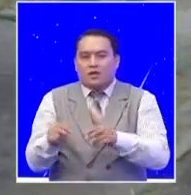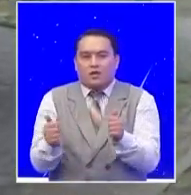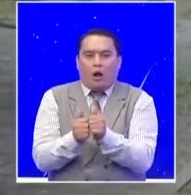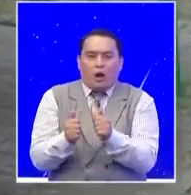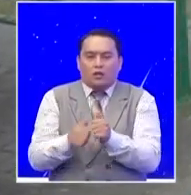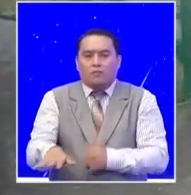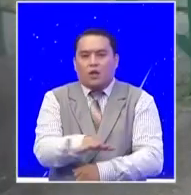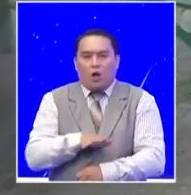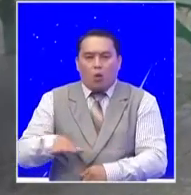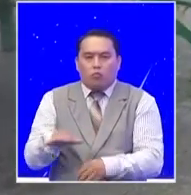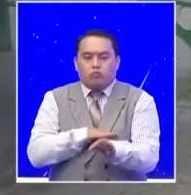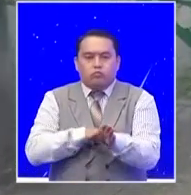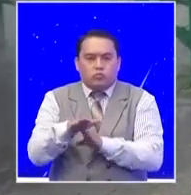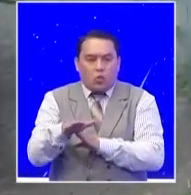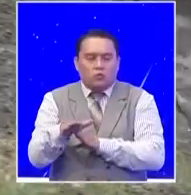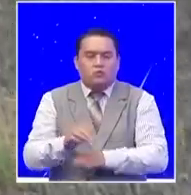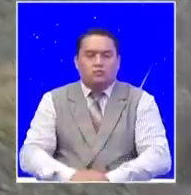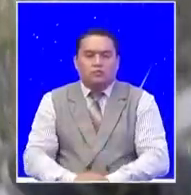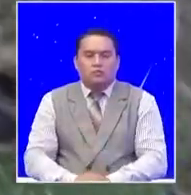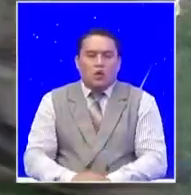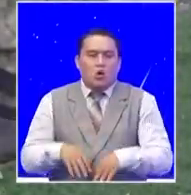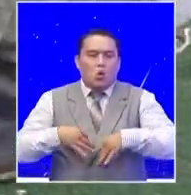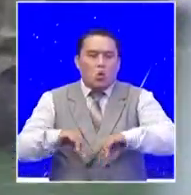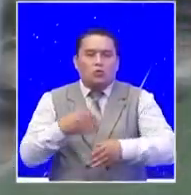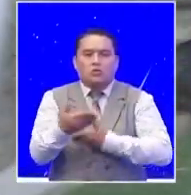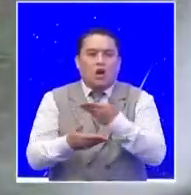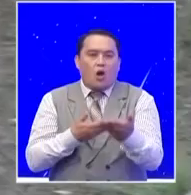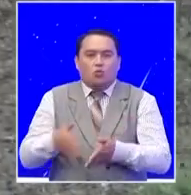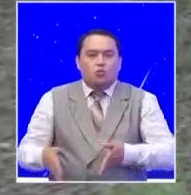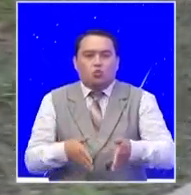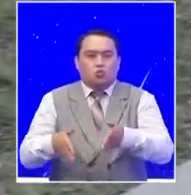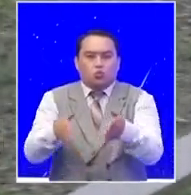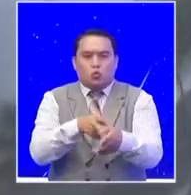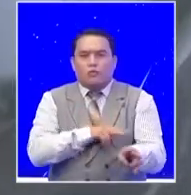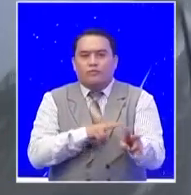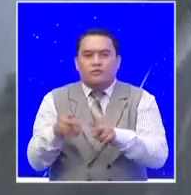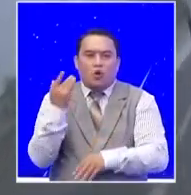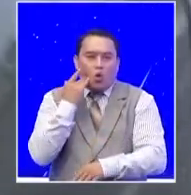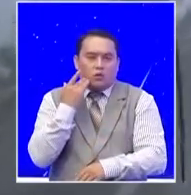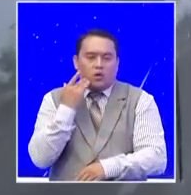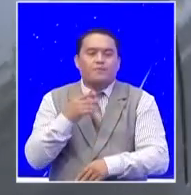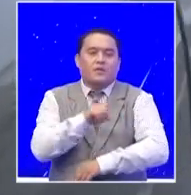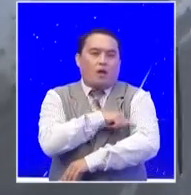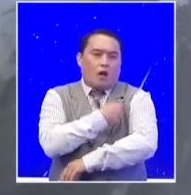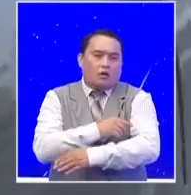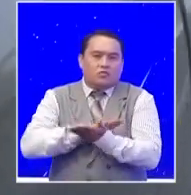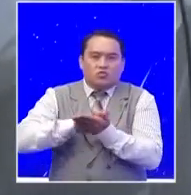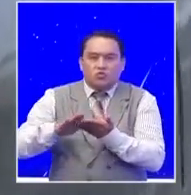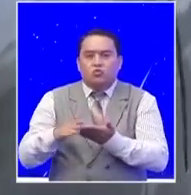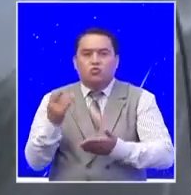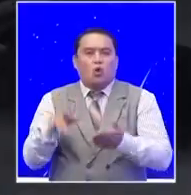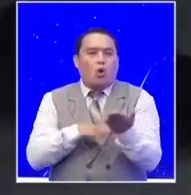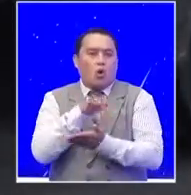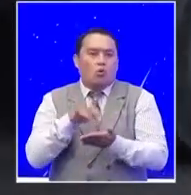іргелес аумақтары жіті залалсыздандырылады. Көлік және жаяу жүргіншілер жолдары да назардан тыс қалмайды. Санитарлық тазалық шараларымен